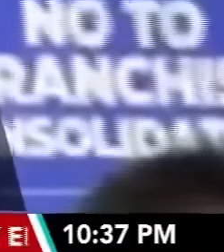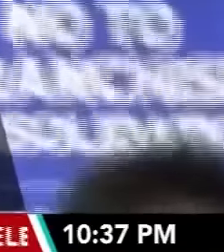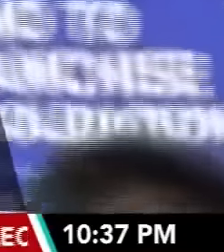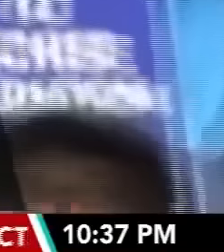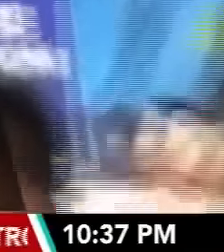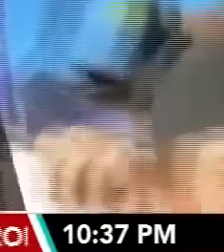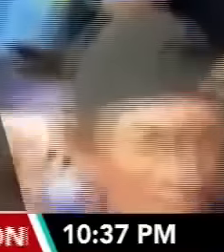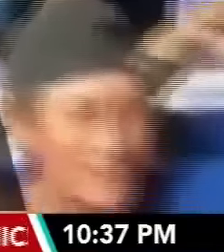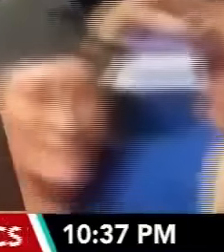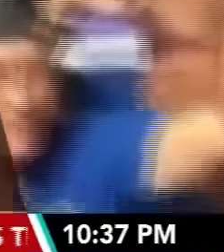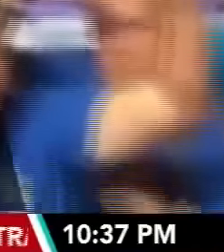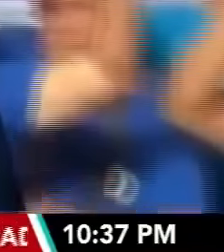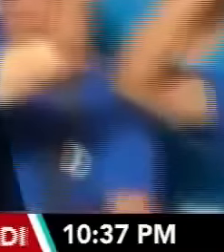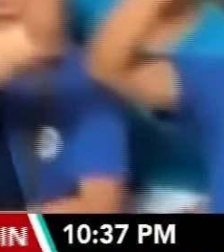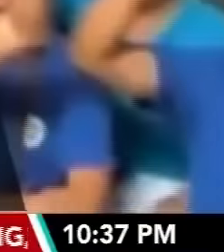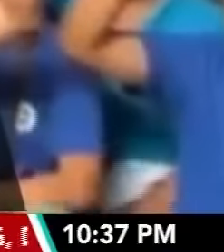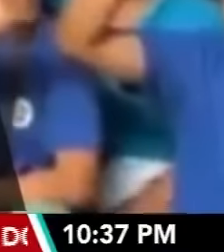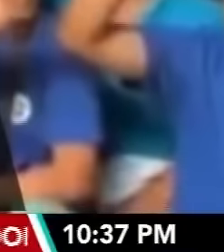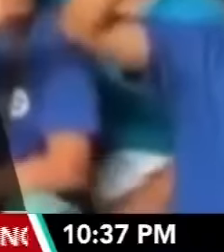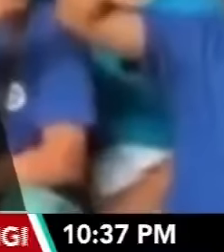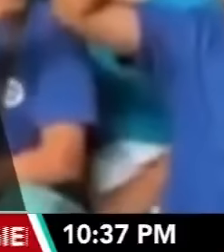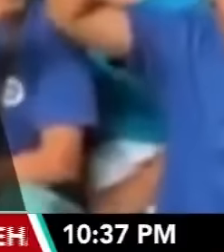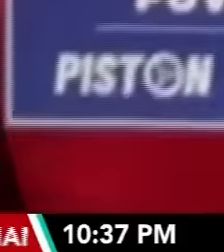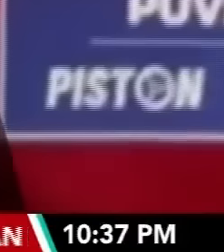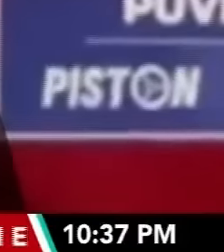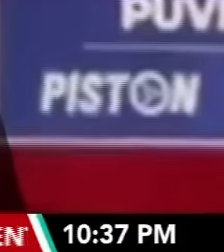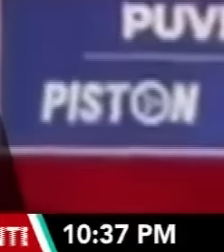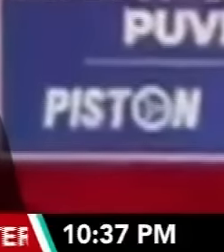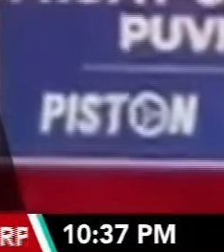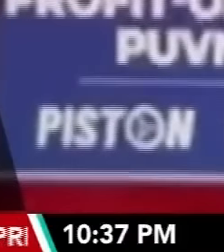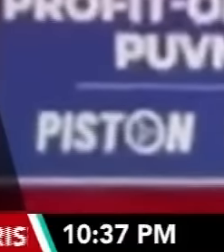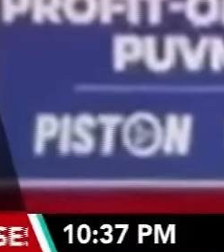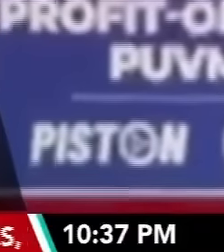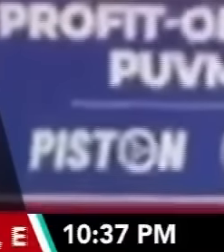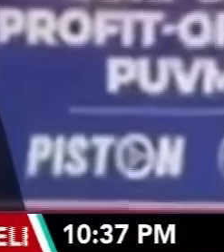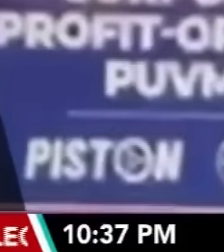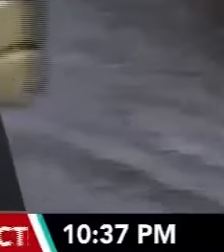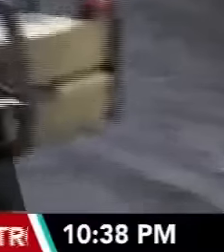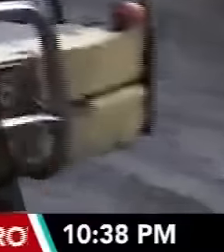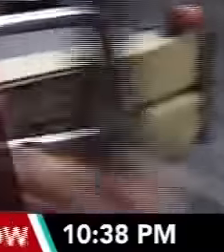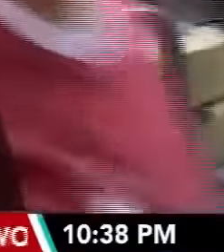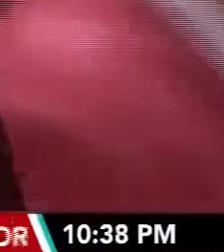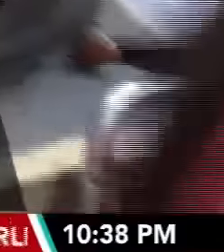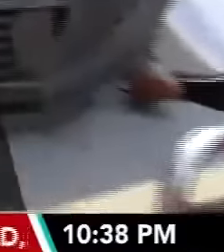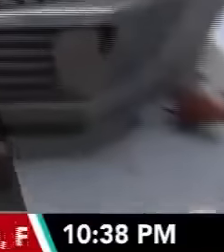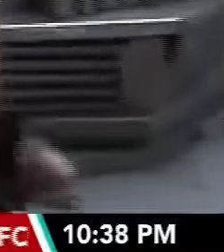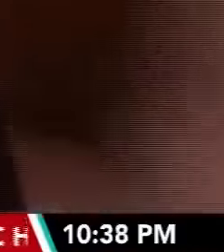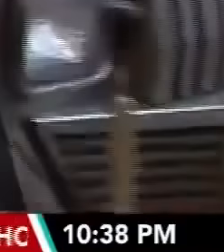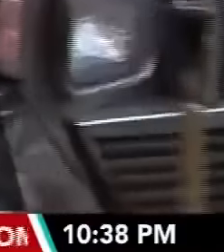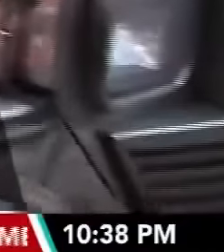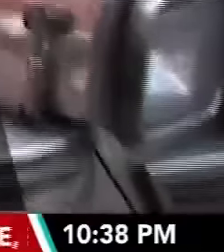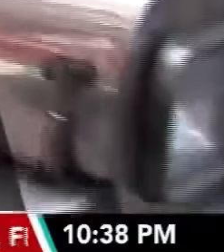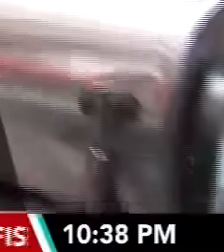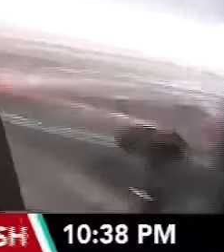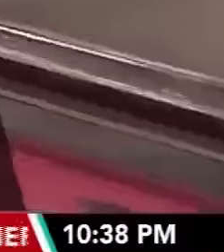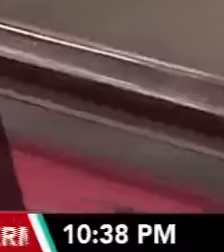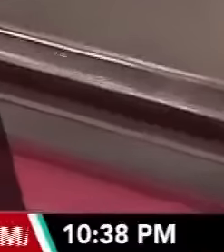para paralisahin ang mga ruta na karamihan ay sa Metro Manila. Protesta raw yan ng grupo sa